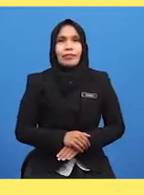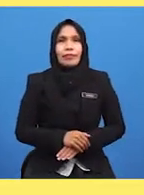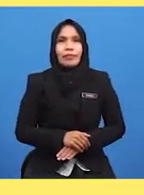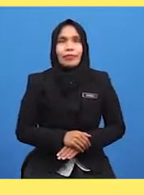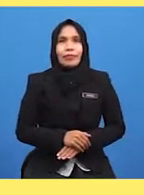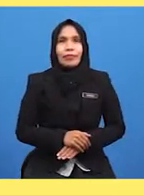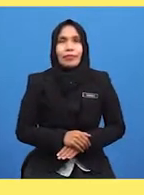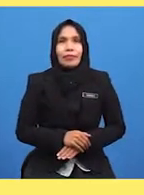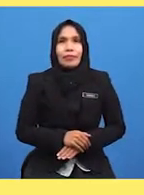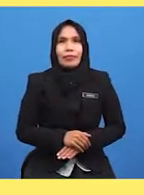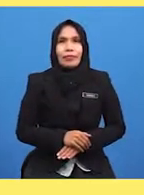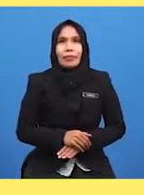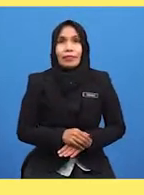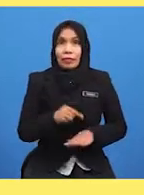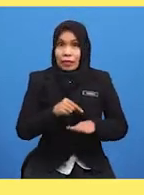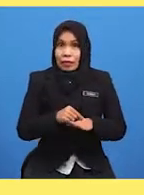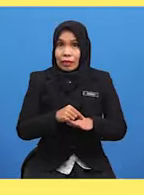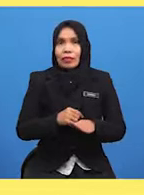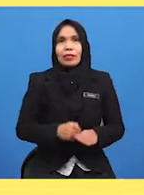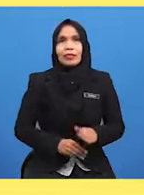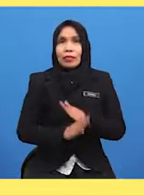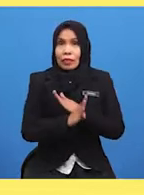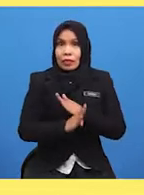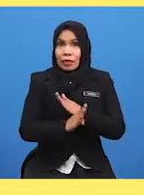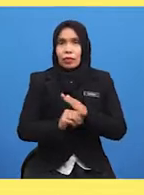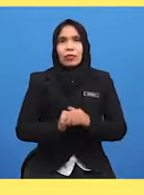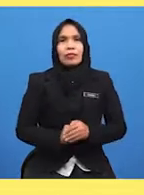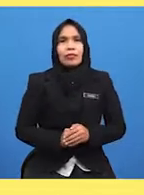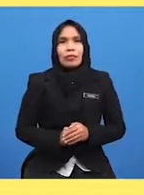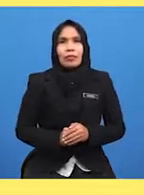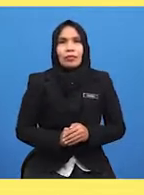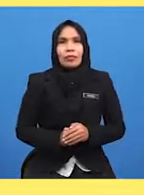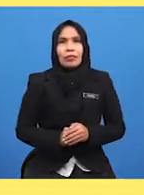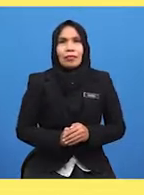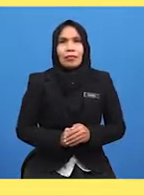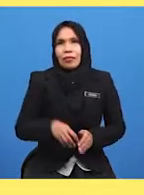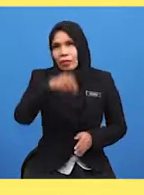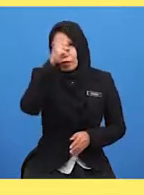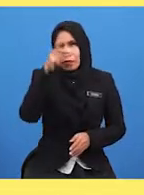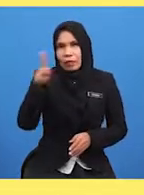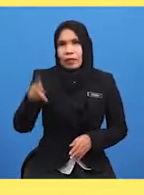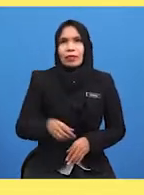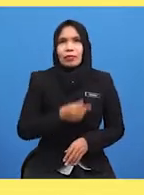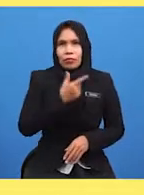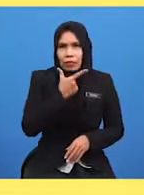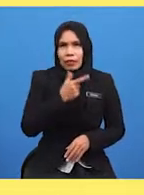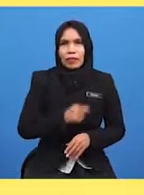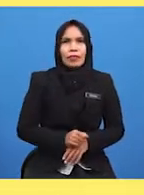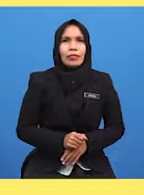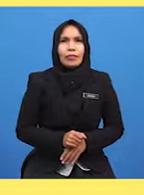menyebabkan British boleh mengangkut dan mendesak Sutan Selangor menerima ke kosan kita SD Negeri Ini